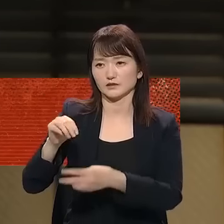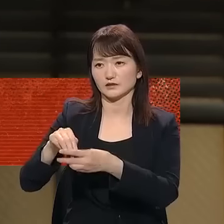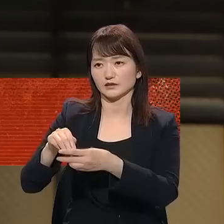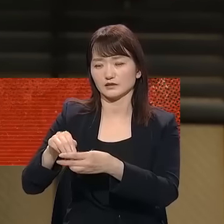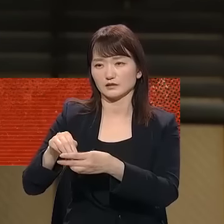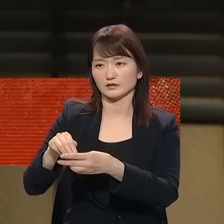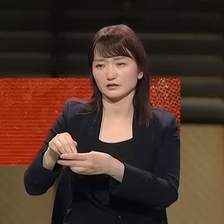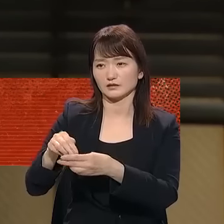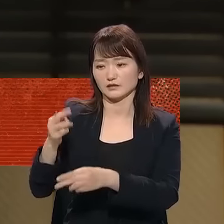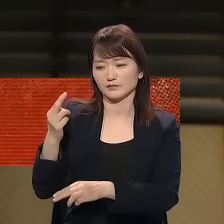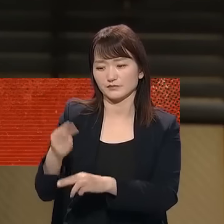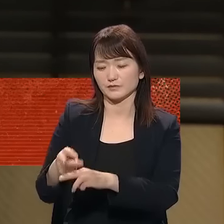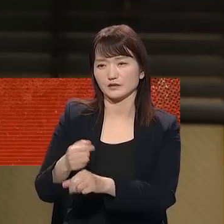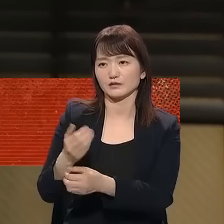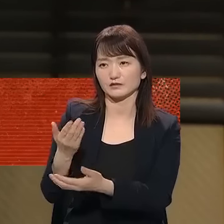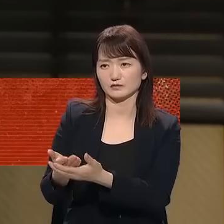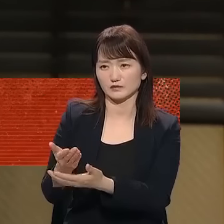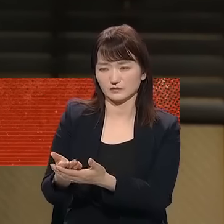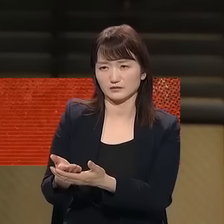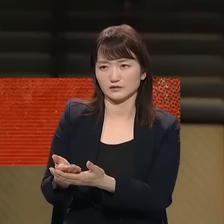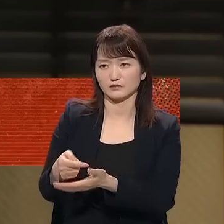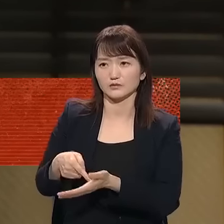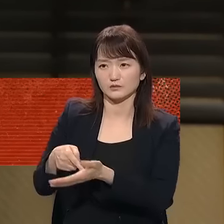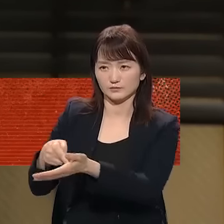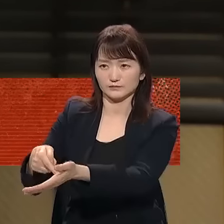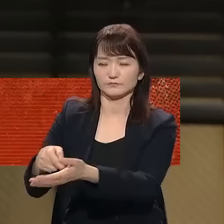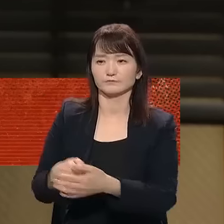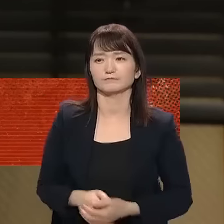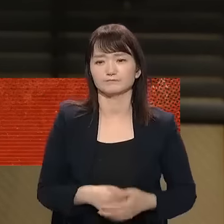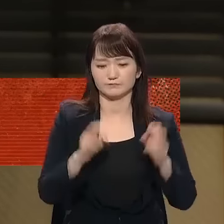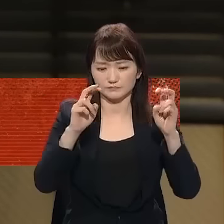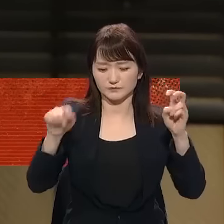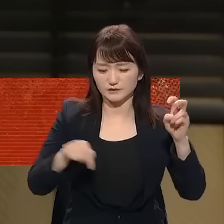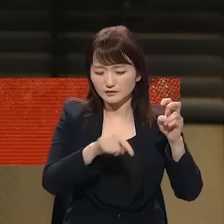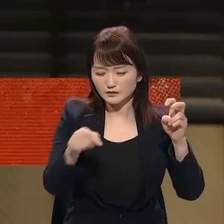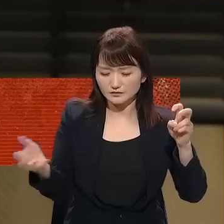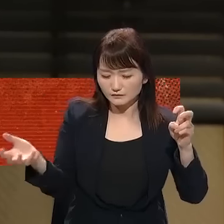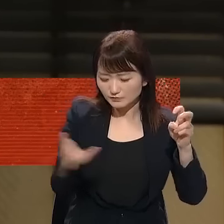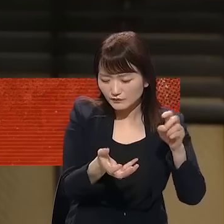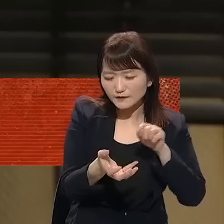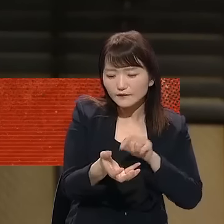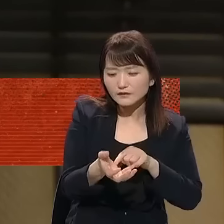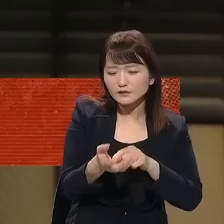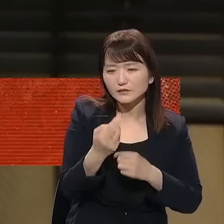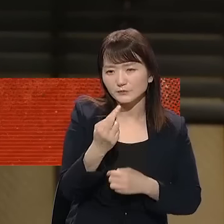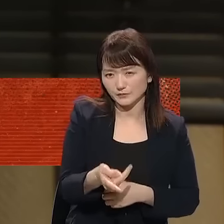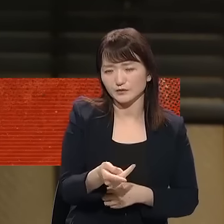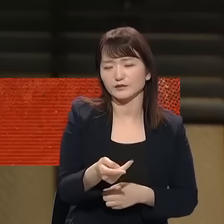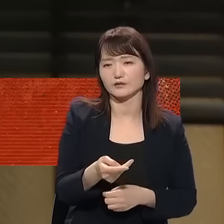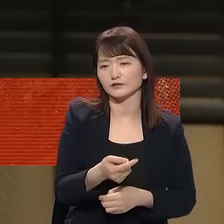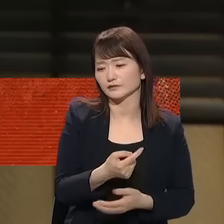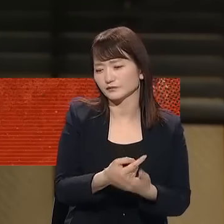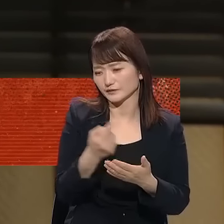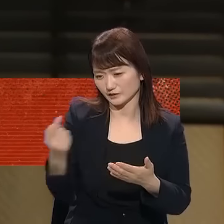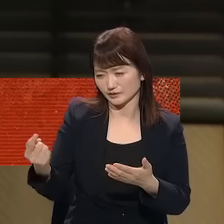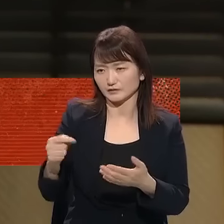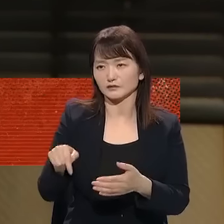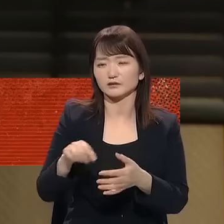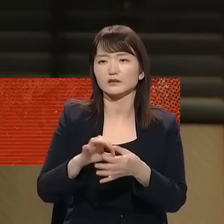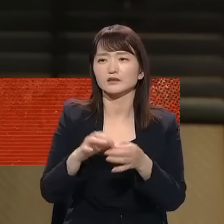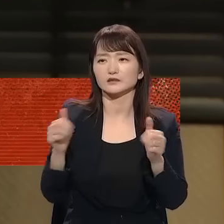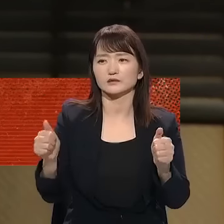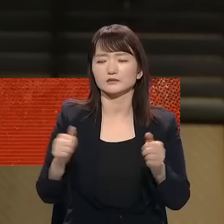소송을 했고 사옥에 있잖아요 예 사옥에 지금 이제 뭐 그 사옥을 비워 달라고 했기 때문에 그 재판도 오늘